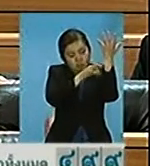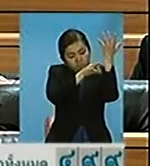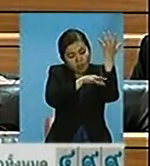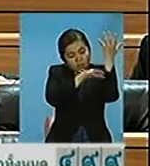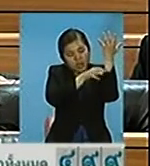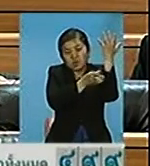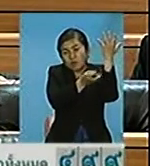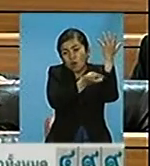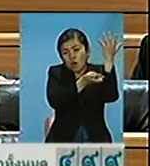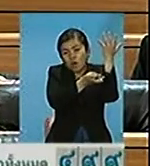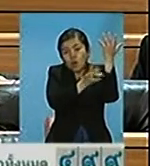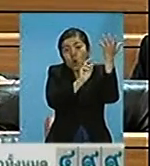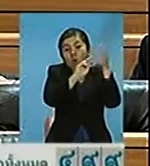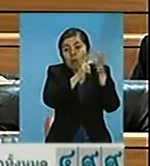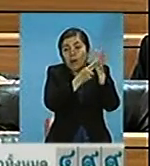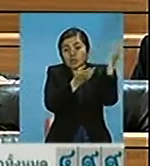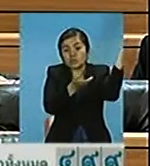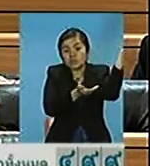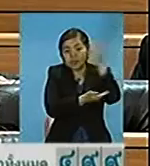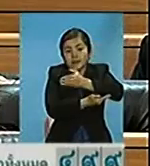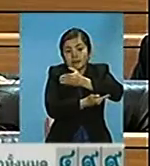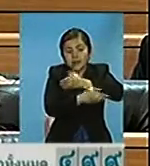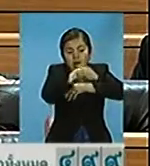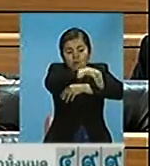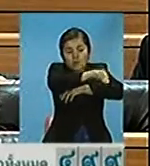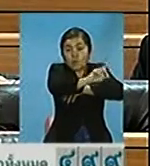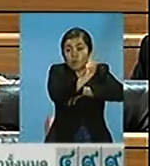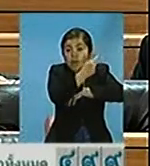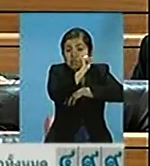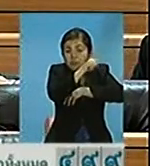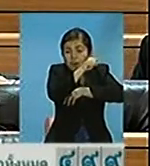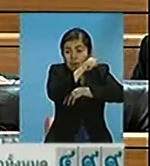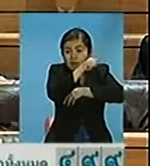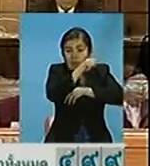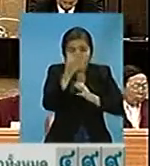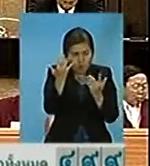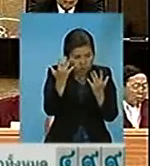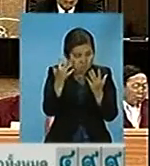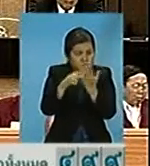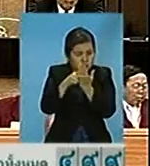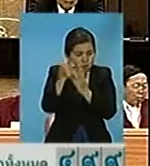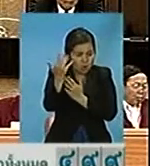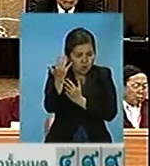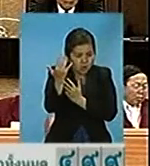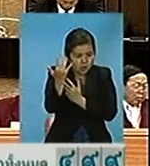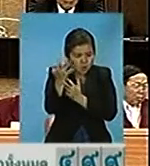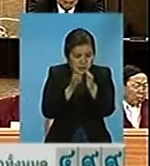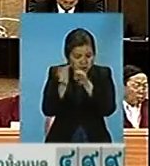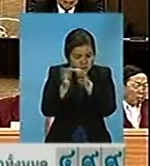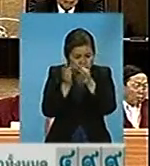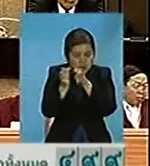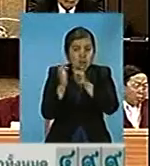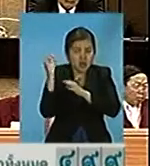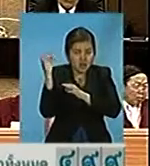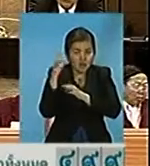อไปนี้ก็คือการปลูกแทนถูกไหมครับท่านพอวิทย ์ผมเดี๋ยว การปลูกแทนทำไมครับเดี๋ยวครับท่านประธานผมให้อธิบายให้ฟังว่า